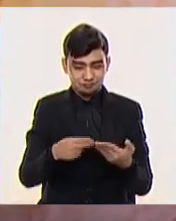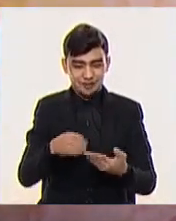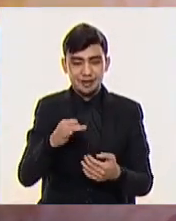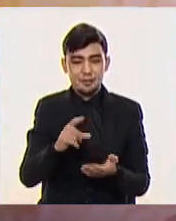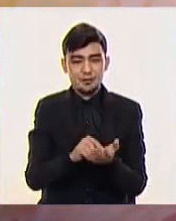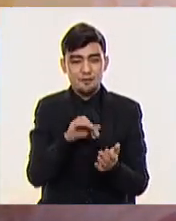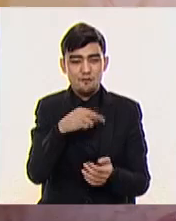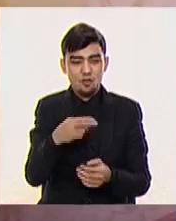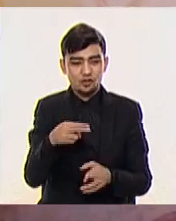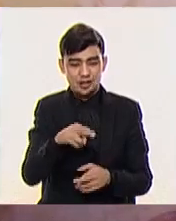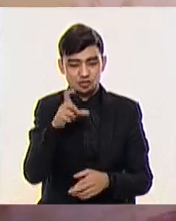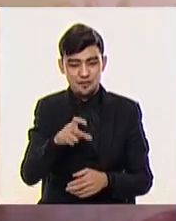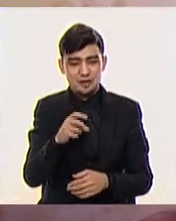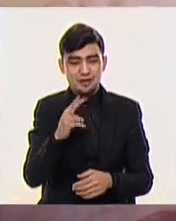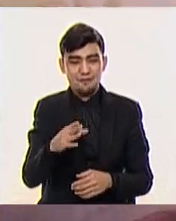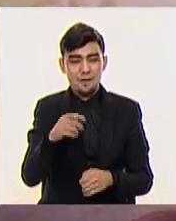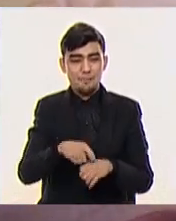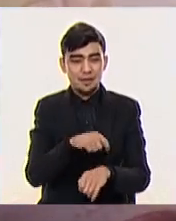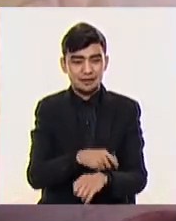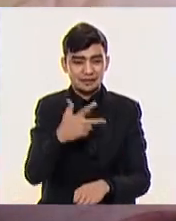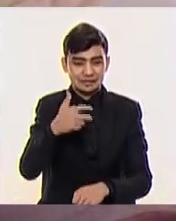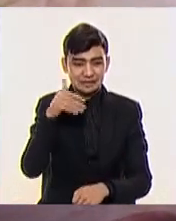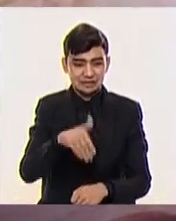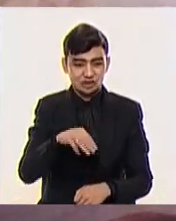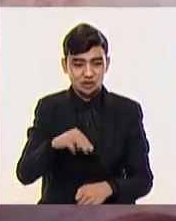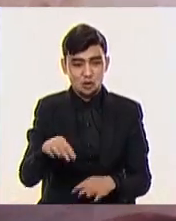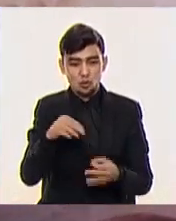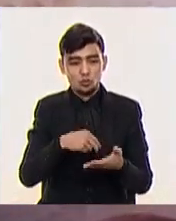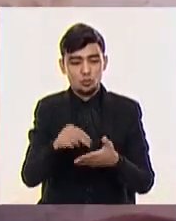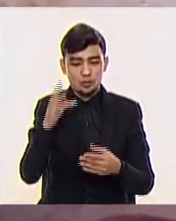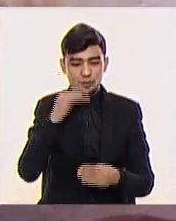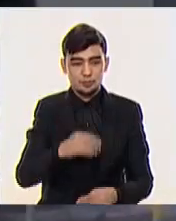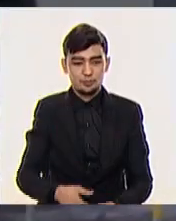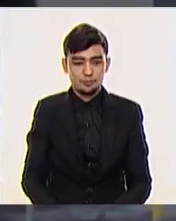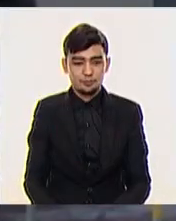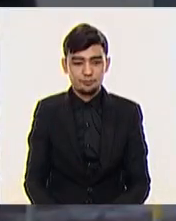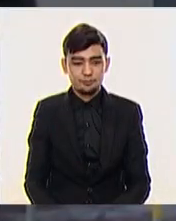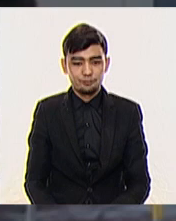жинағына азамат шаршы метр 300 мың теңге тұратын үйді сатып алады.